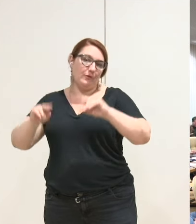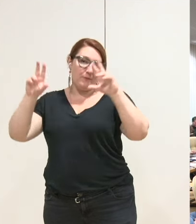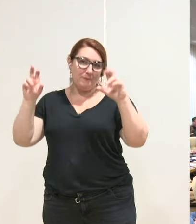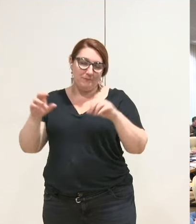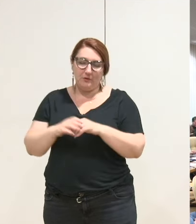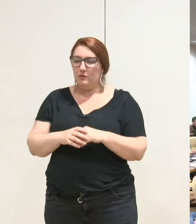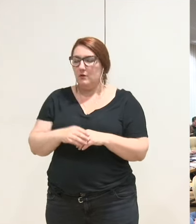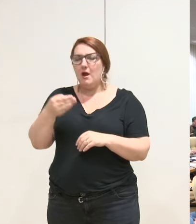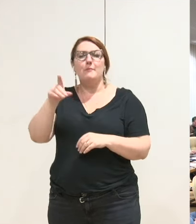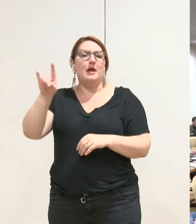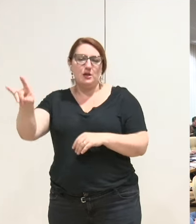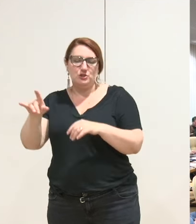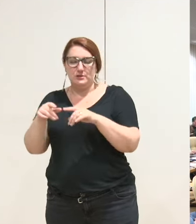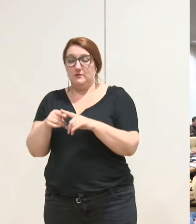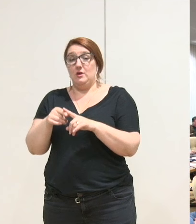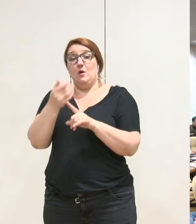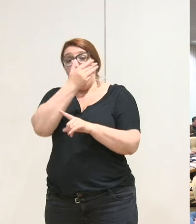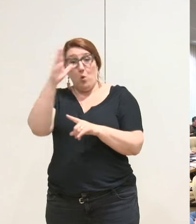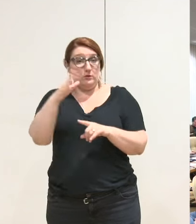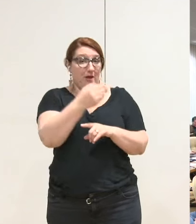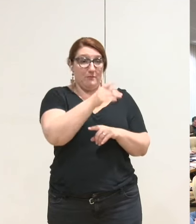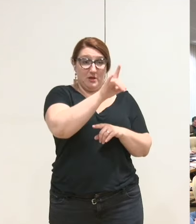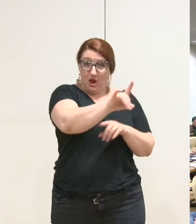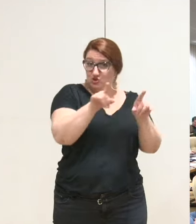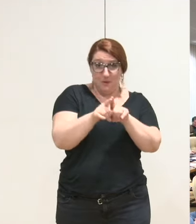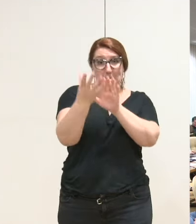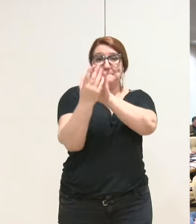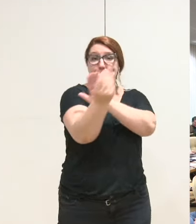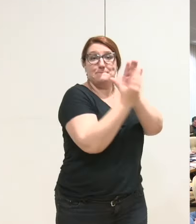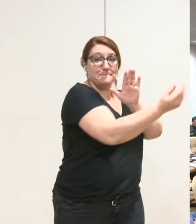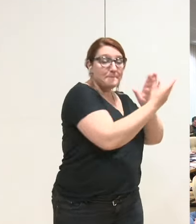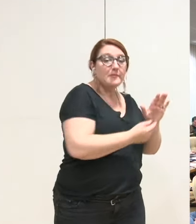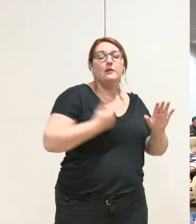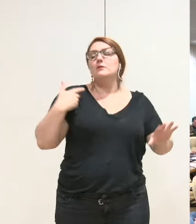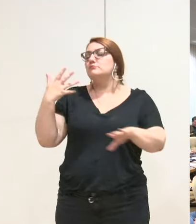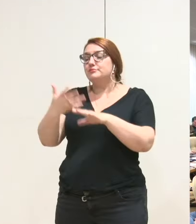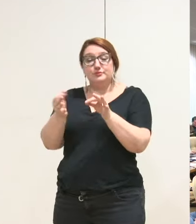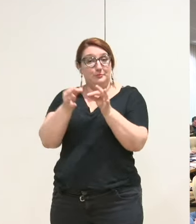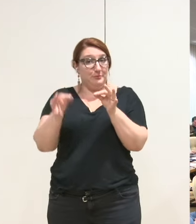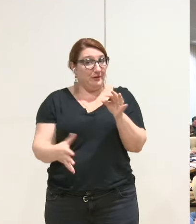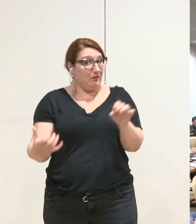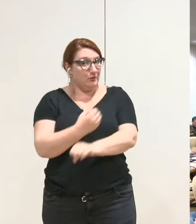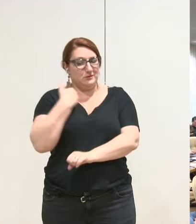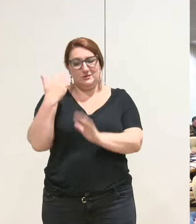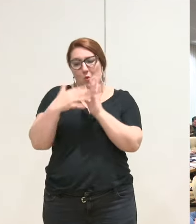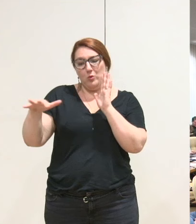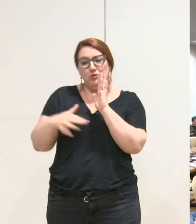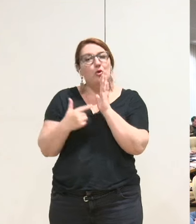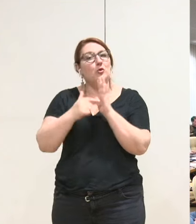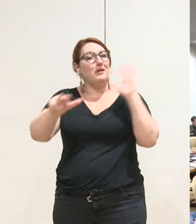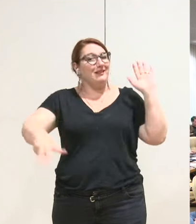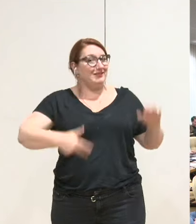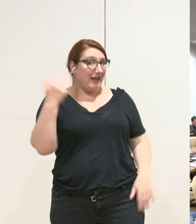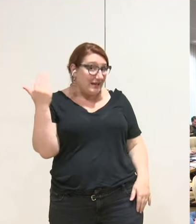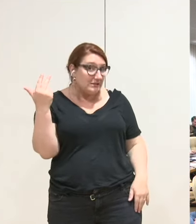d'autres maisons des habitants et qui a permis de faire un premier an à l'automne 2013 et sur lequel il